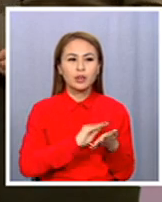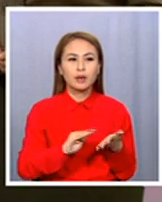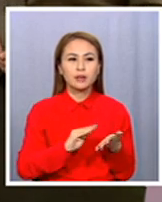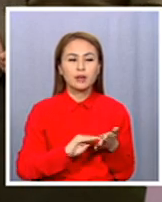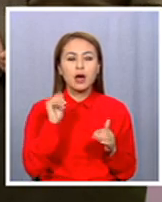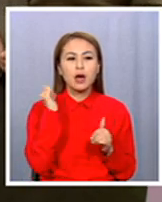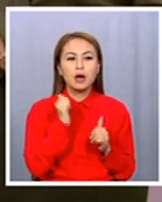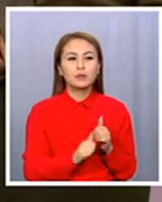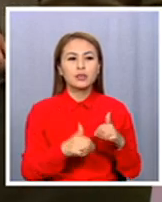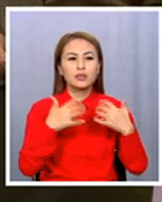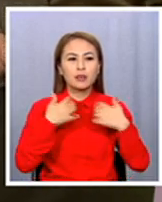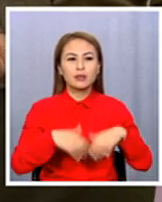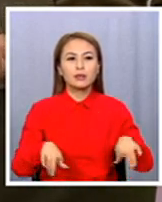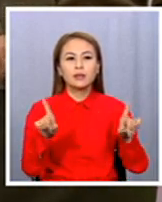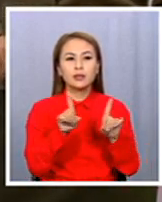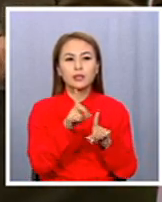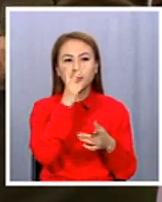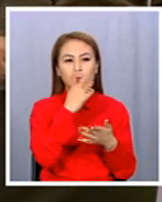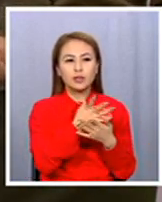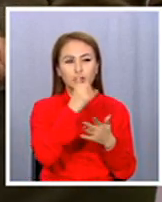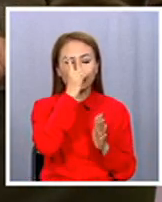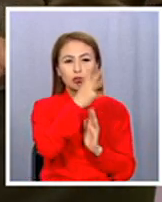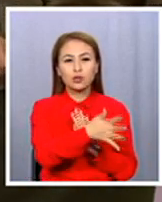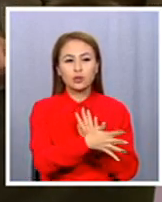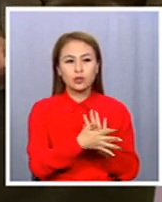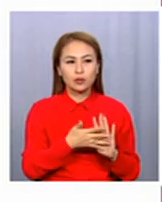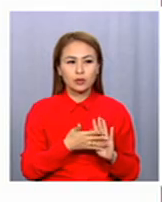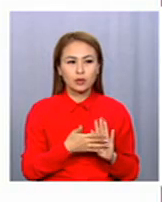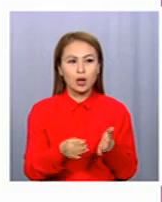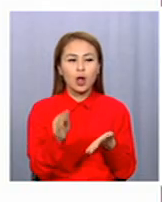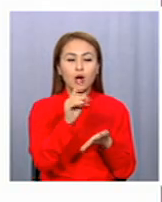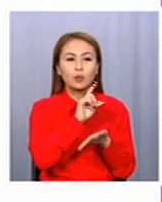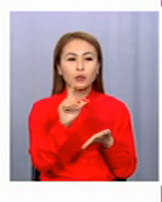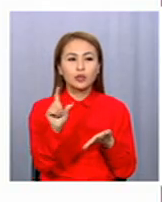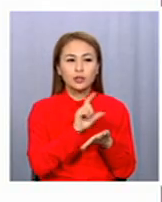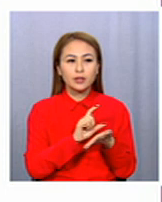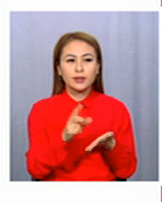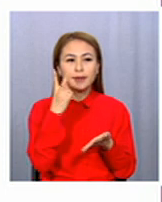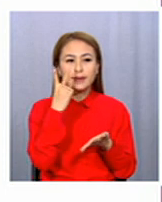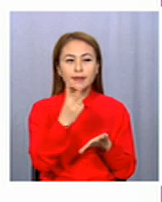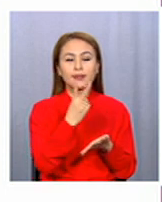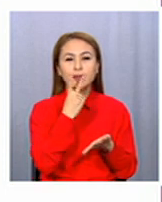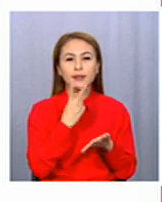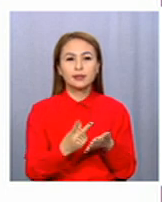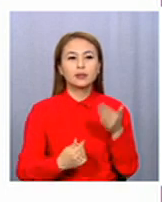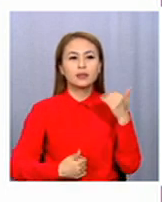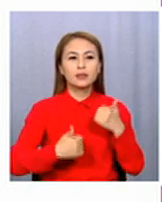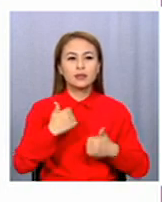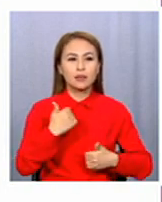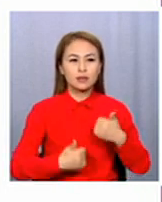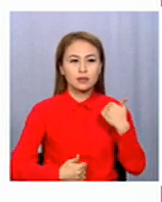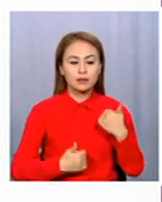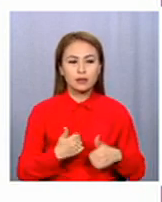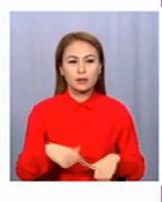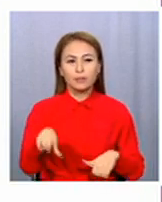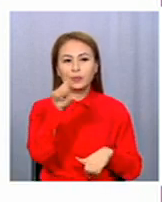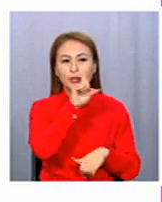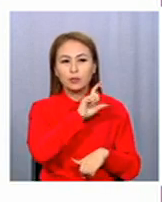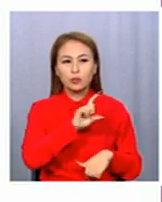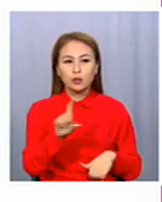жазыңдар. Әр бір сан нені білдіретінін түсіндіріңдер. Бөлшектерді 2-2-ден